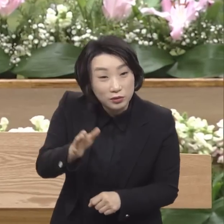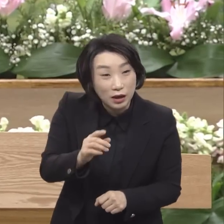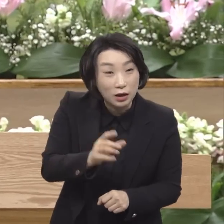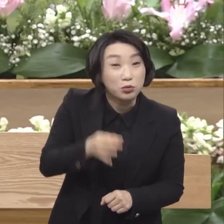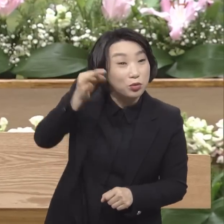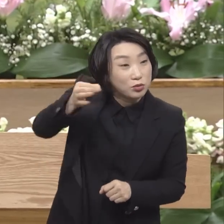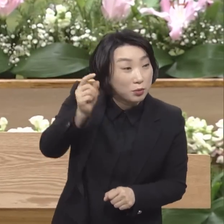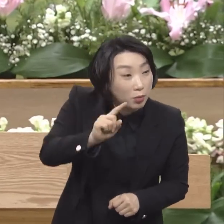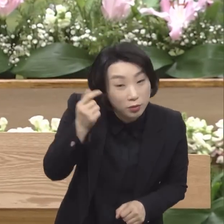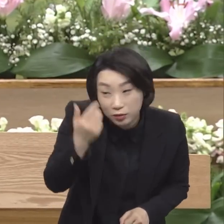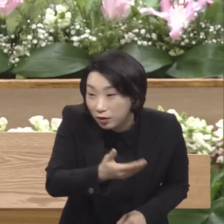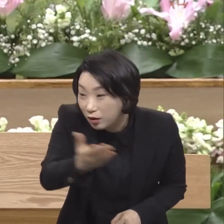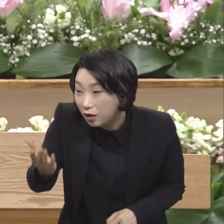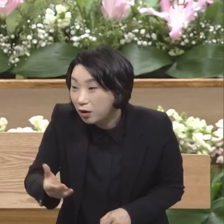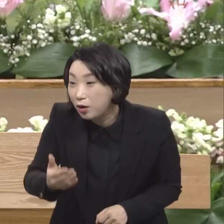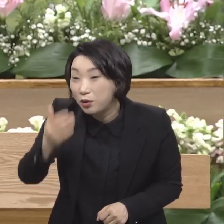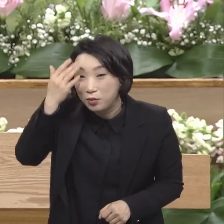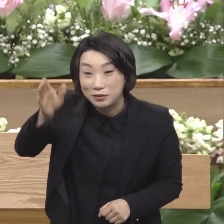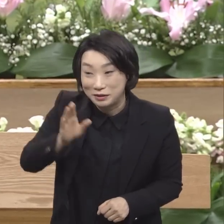공짜요, 돈 줘요?